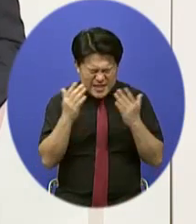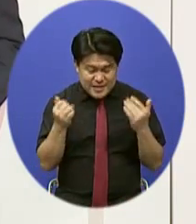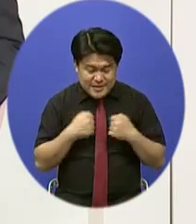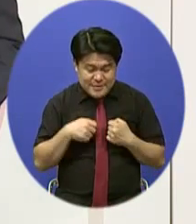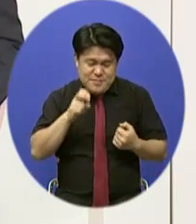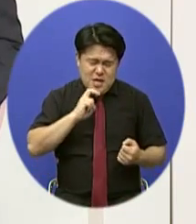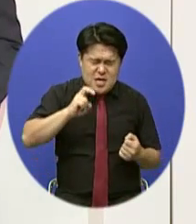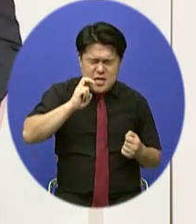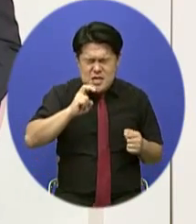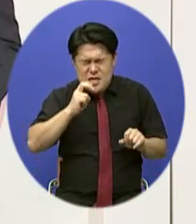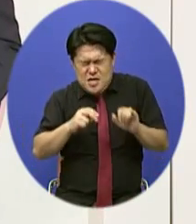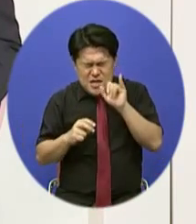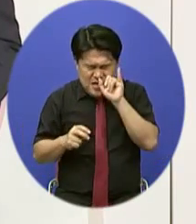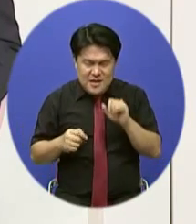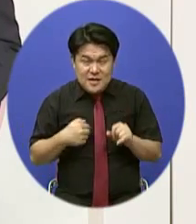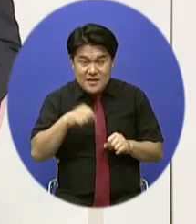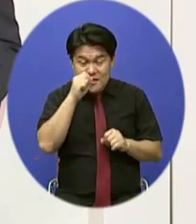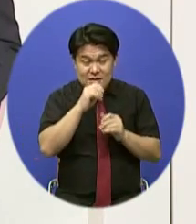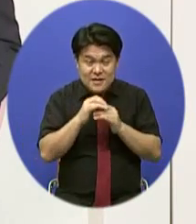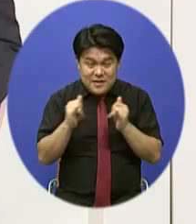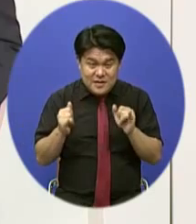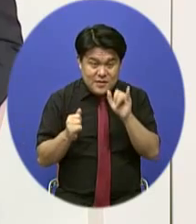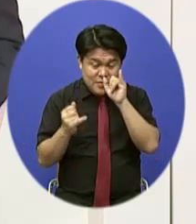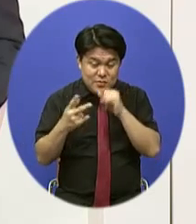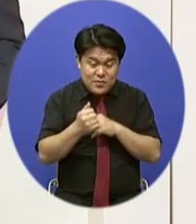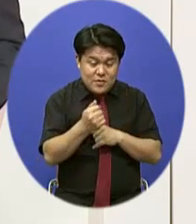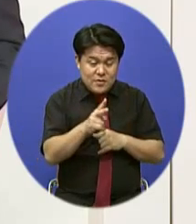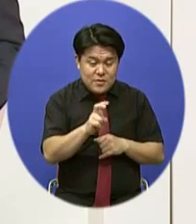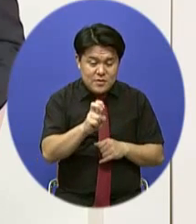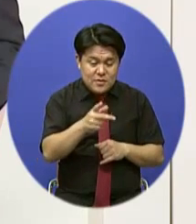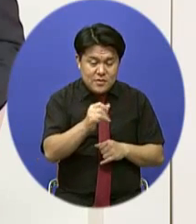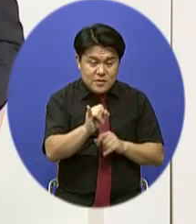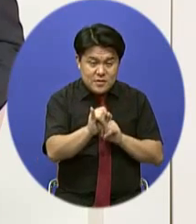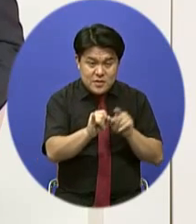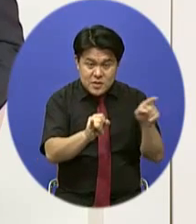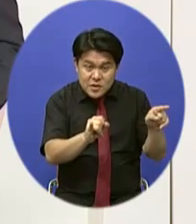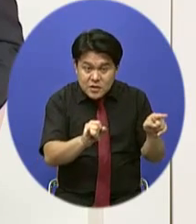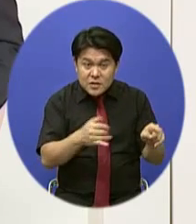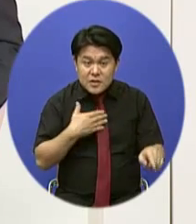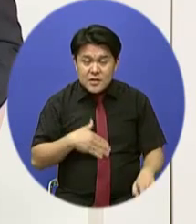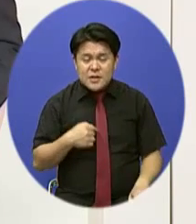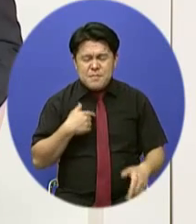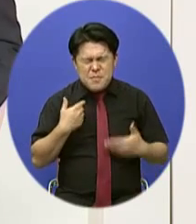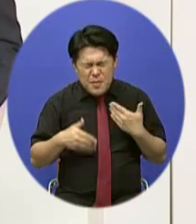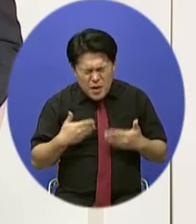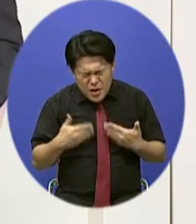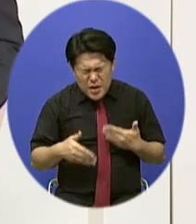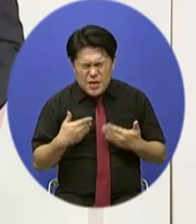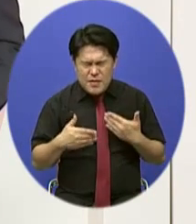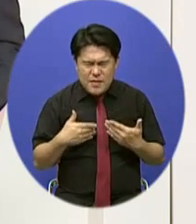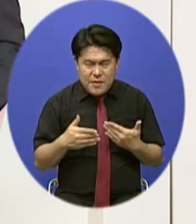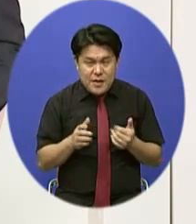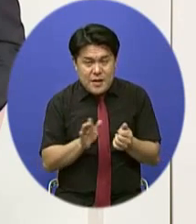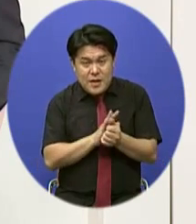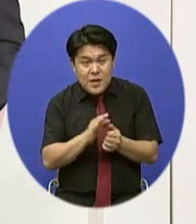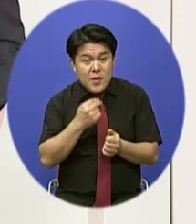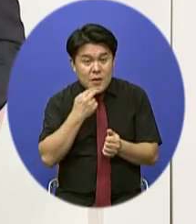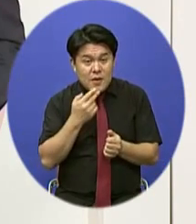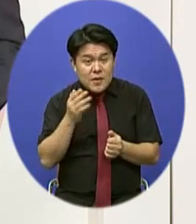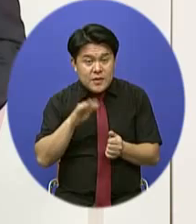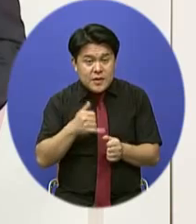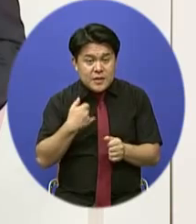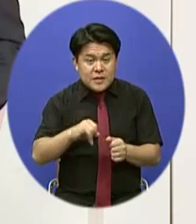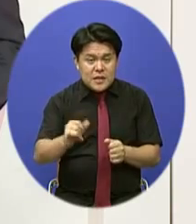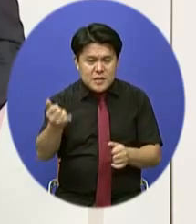하시는 거예요. 그리고 아. 제 팬뿐만이 아니라 함영지 씨. 제가 이제 좀 바빠서 이렇게 응대를 못했더니 바로